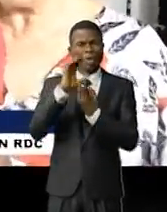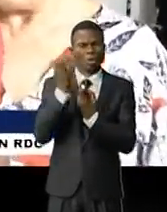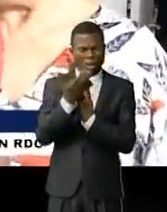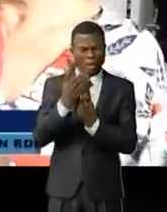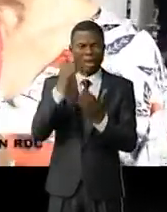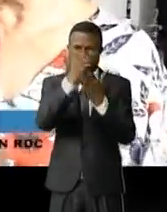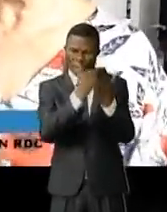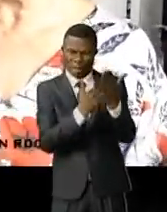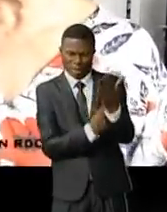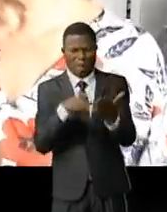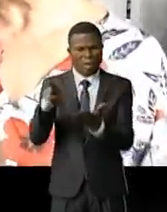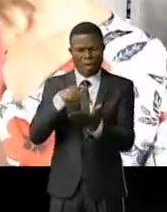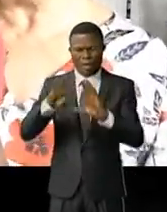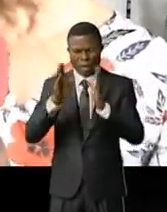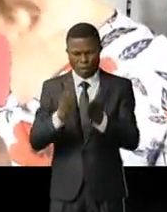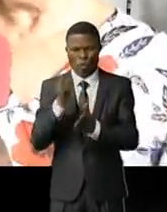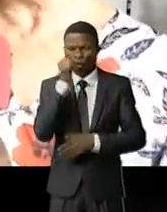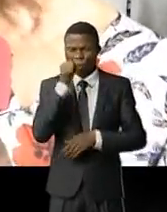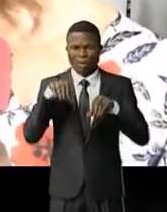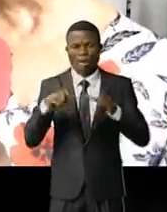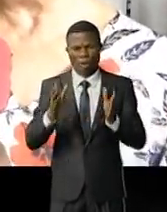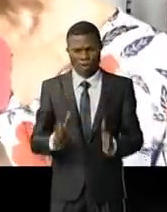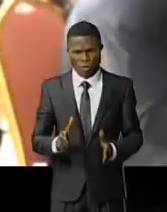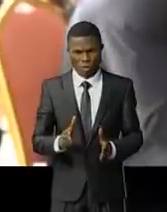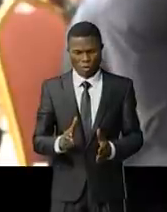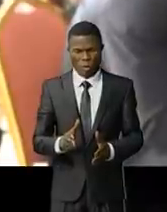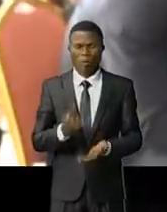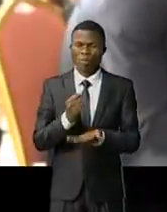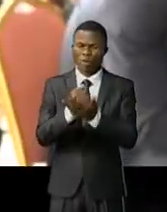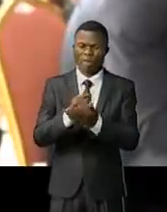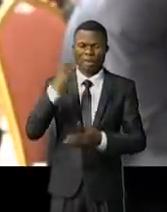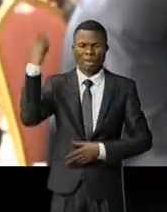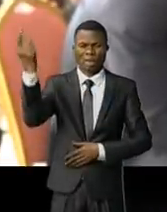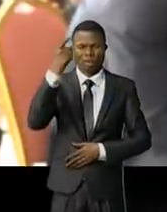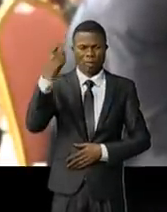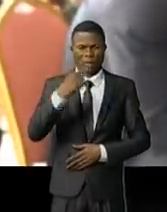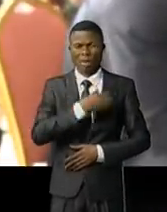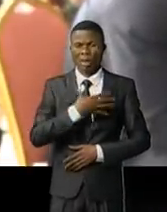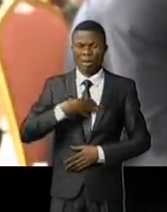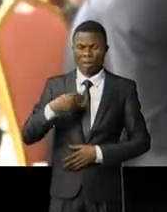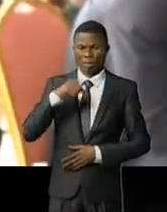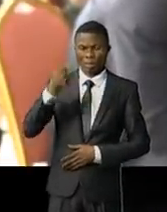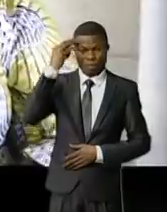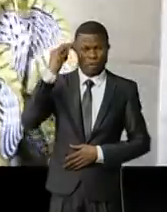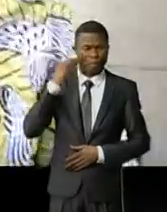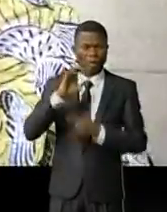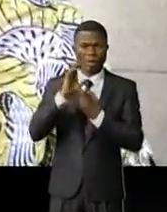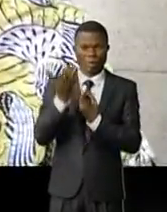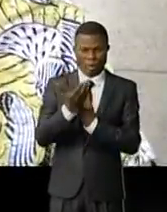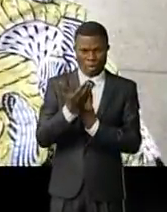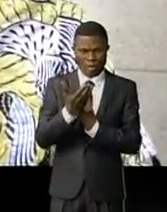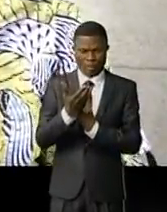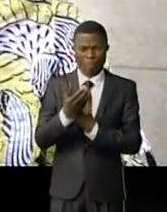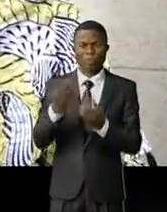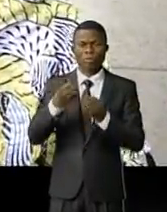inventorier et à placer sur la liste patrimoine culturel immatériel de l'humanité. Madame Catherine Kachunga Fura, ministre de la Culture, Arts et